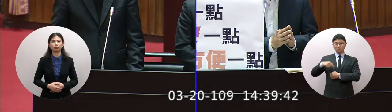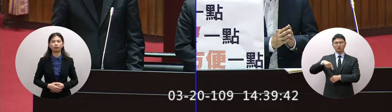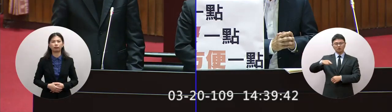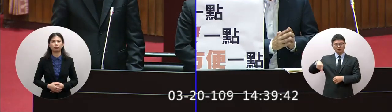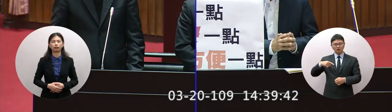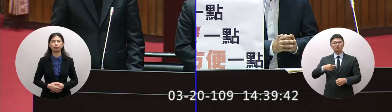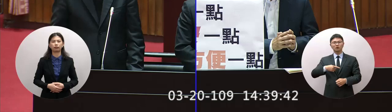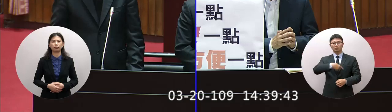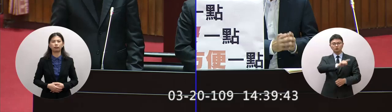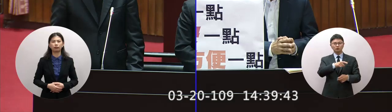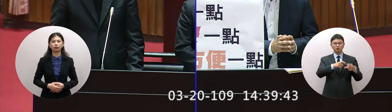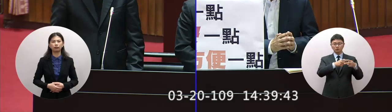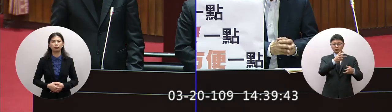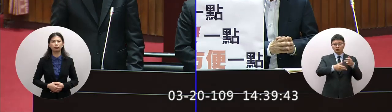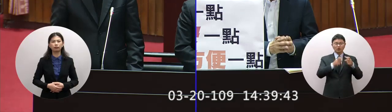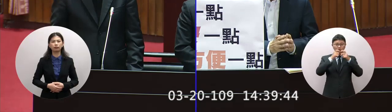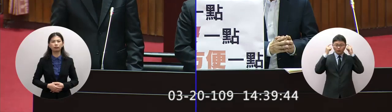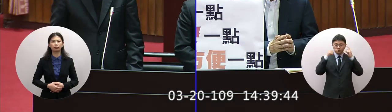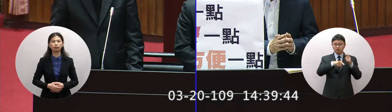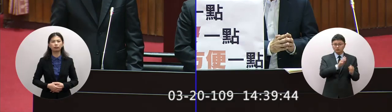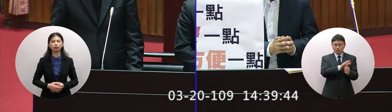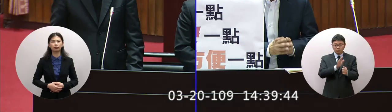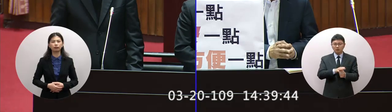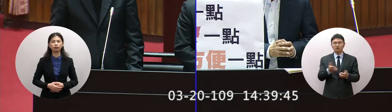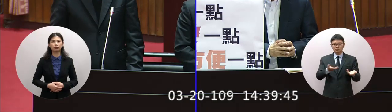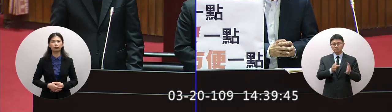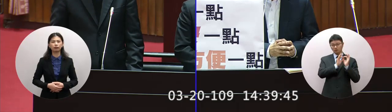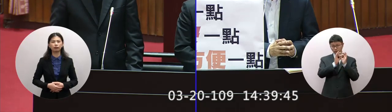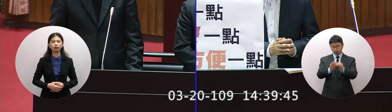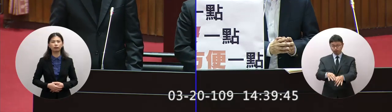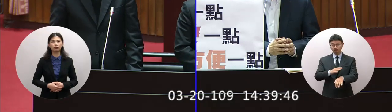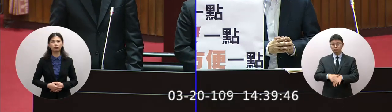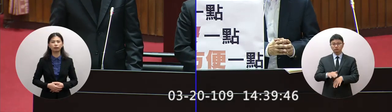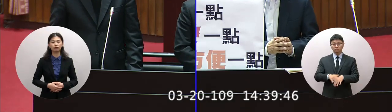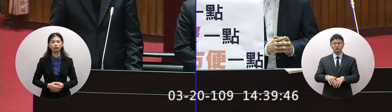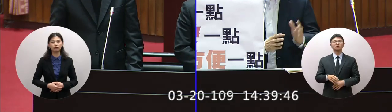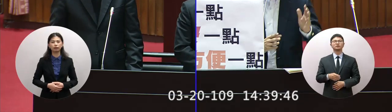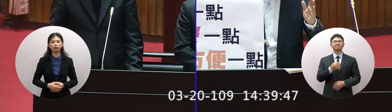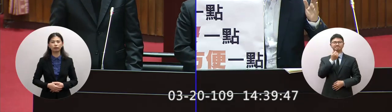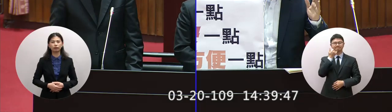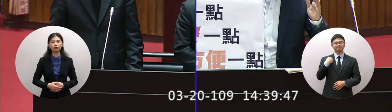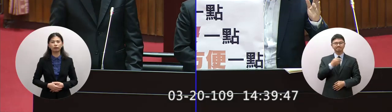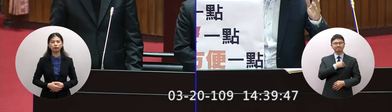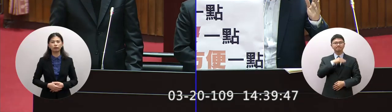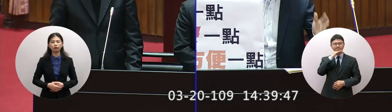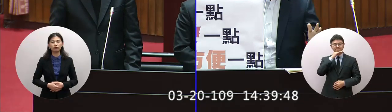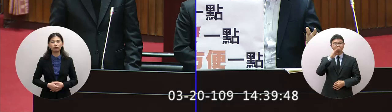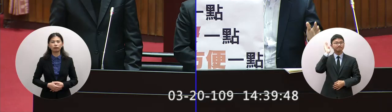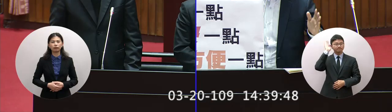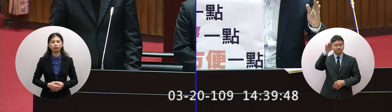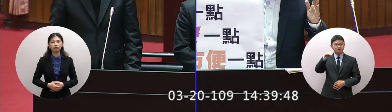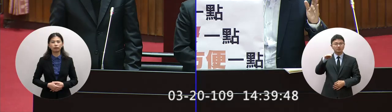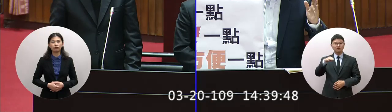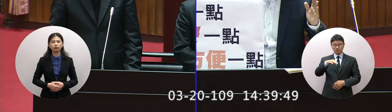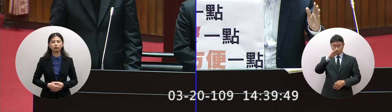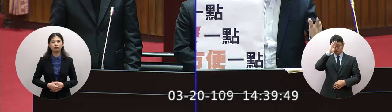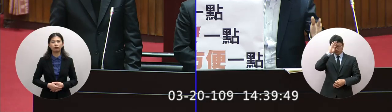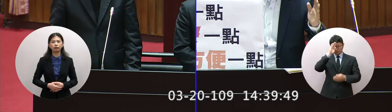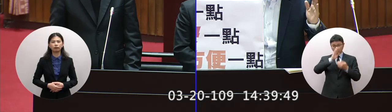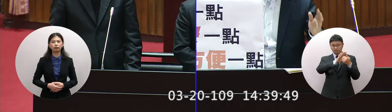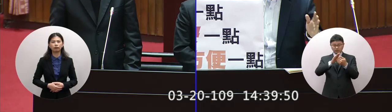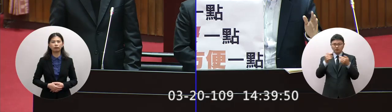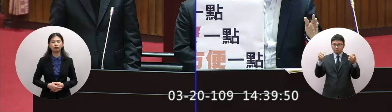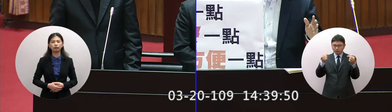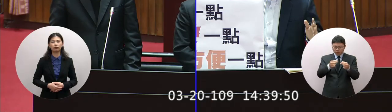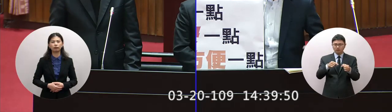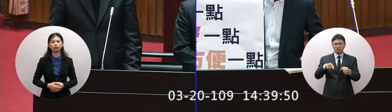援口罩生产上的这件事情，这个政策会继续持续下去嘛？那可能就可能等疫情什么时候到一个段落，我们才能结束